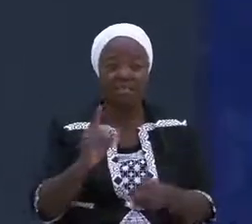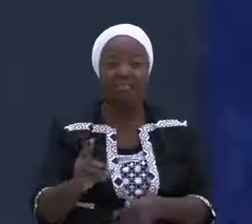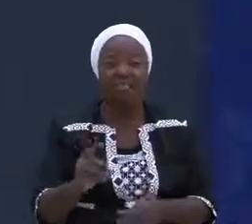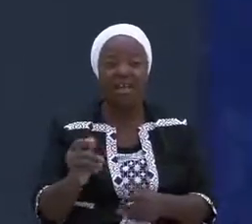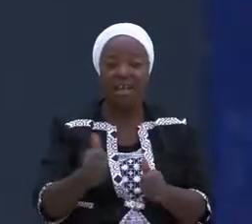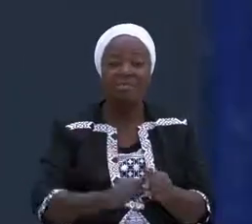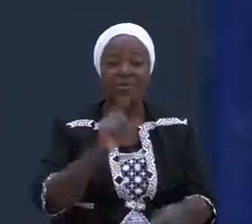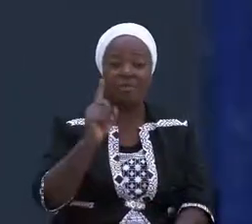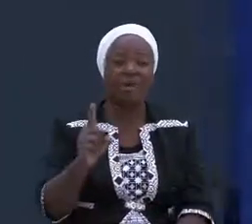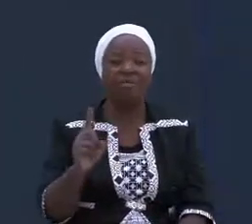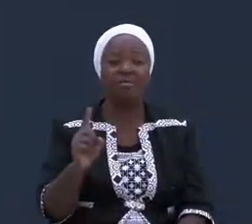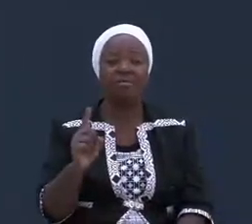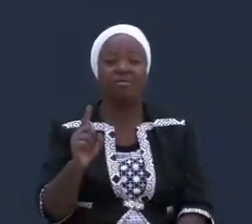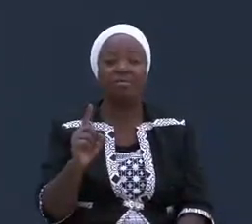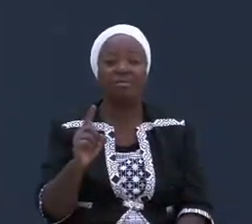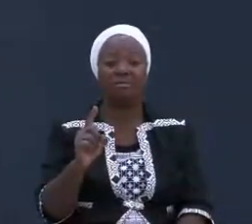Et tous étaient guéris.